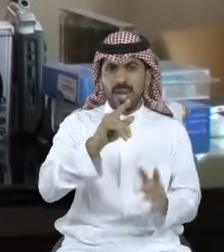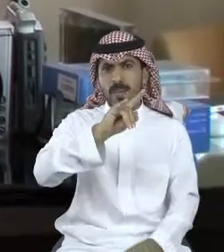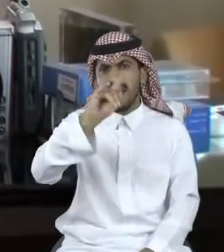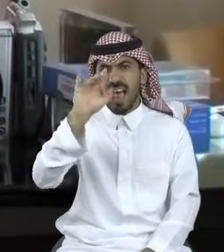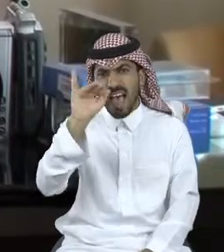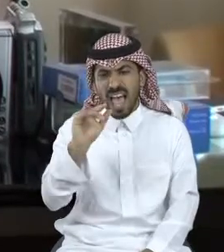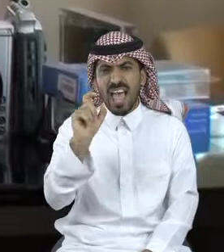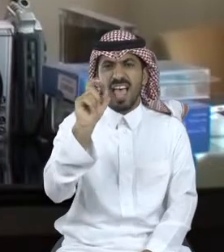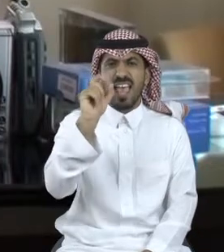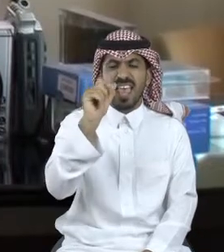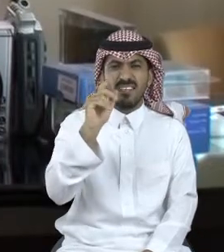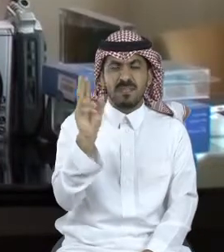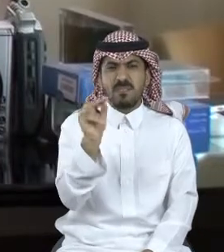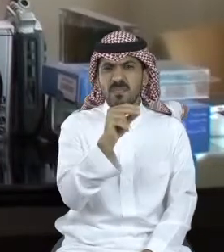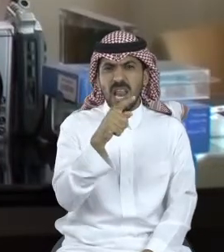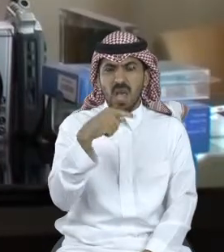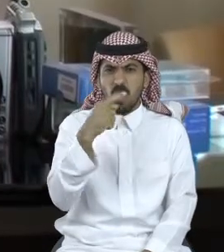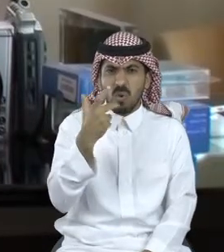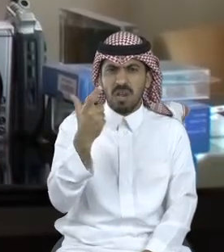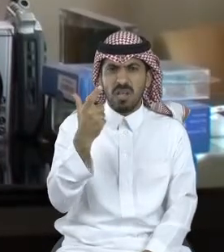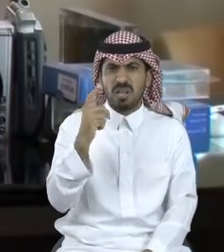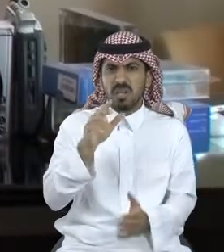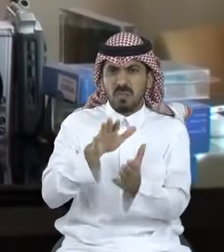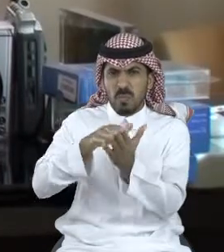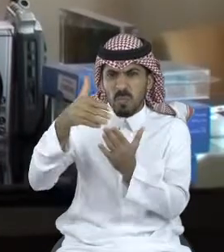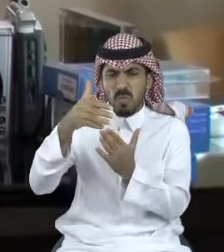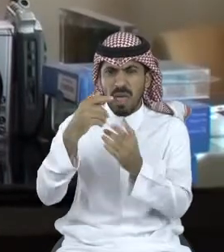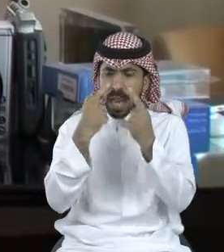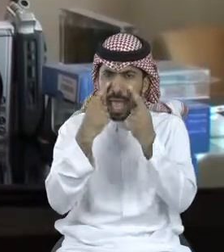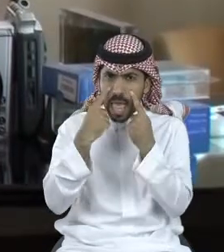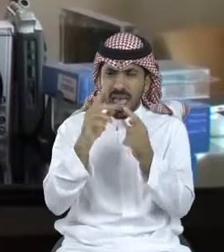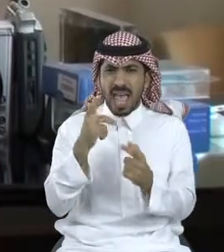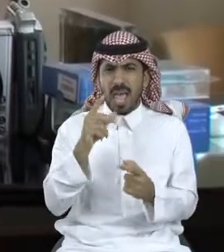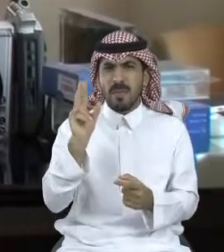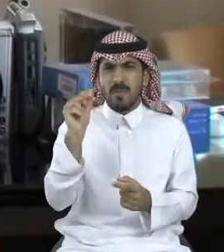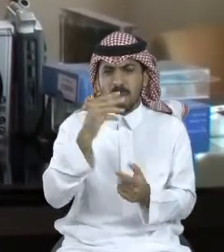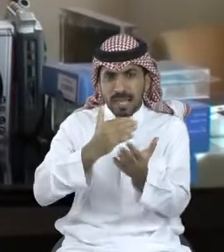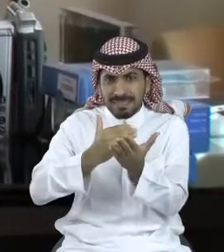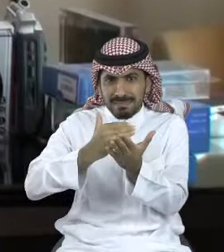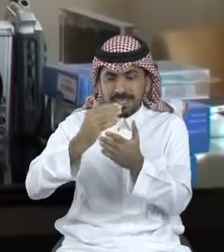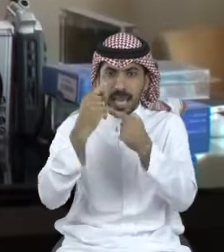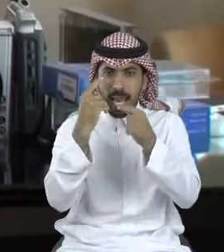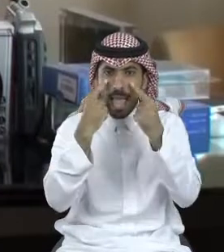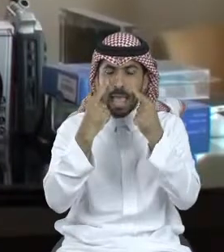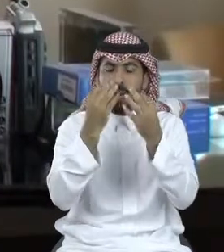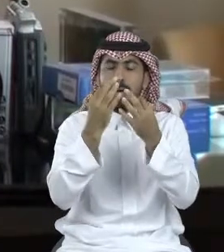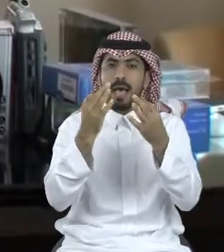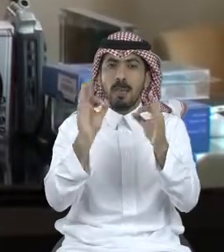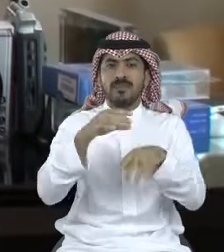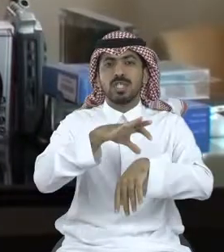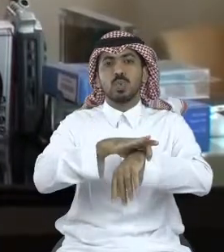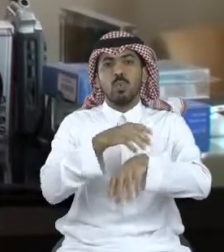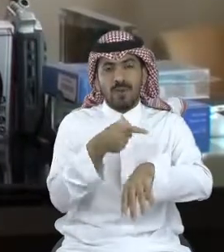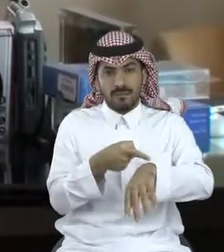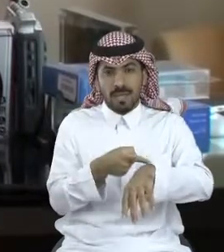لايف لوج. لايف لوج كان قاعد تقول مو مذكرات حياتك ولكن متتبع حياتك، كامل تتبع حياتك حيكون على